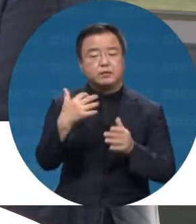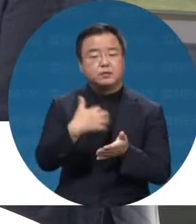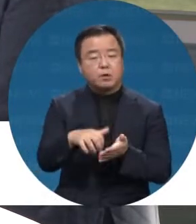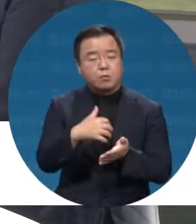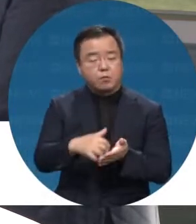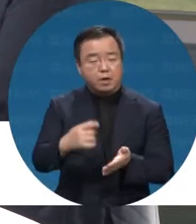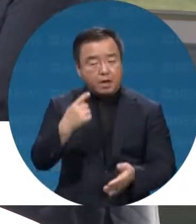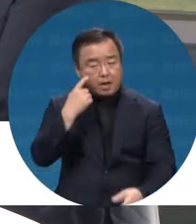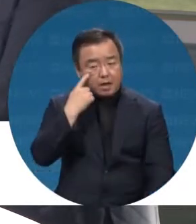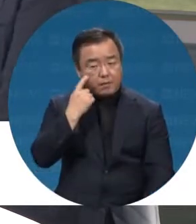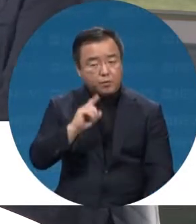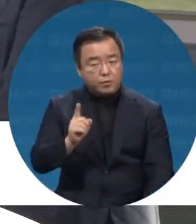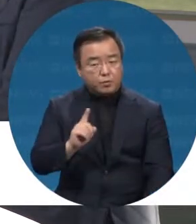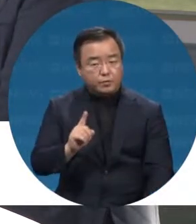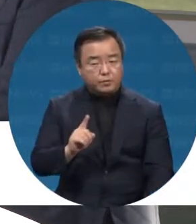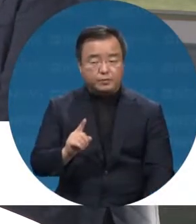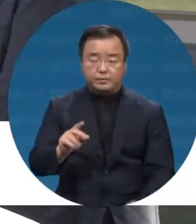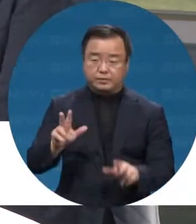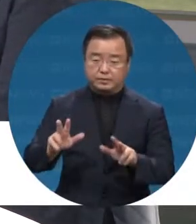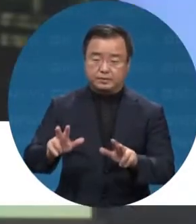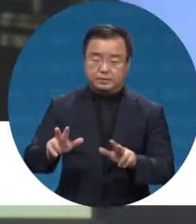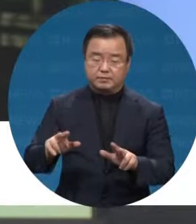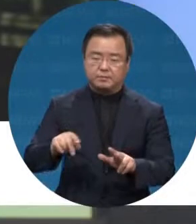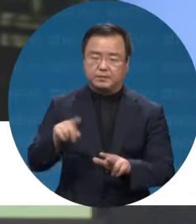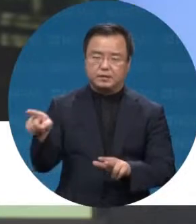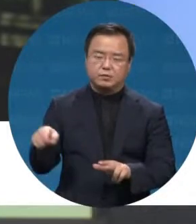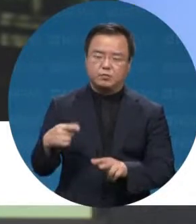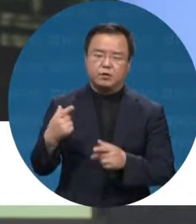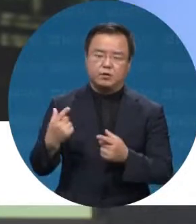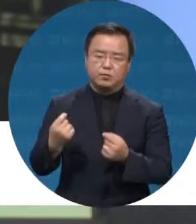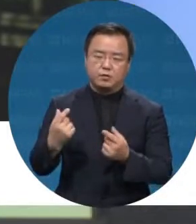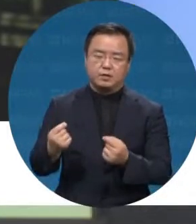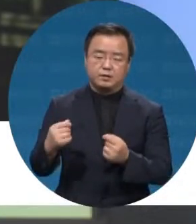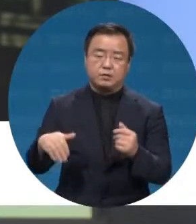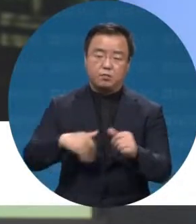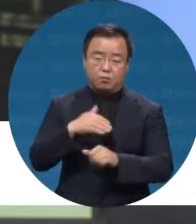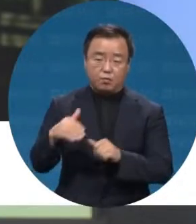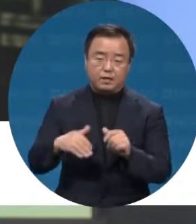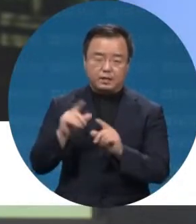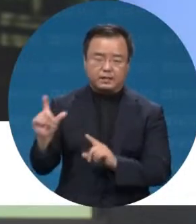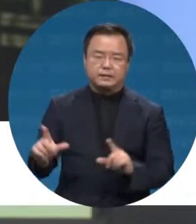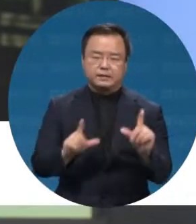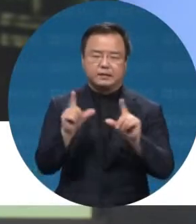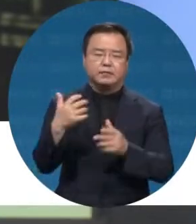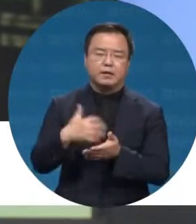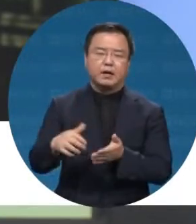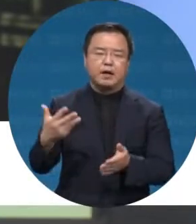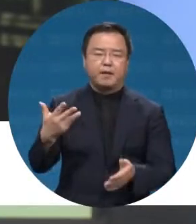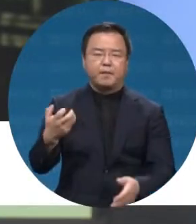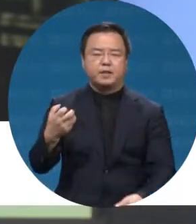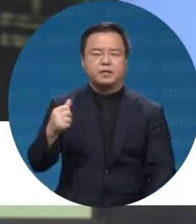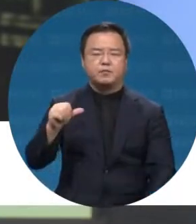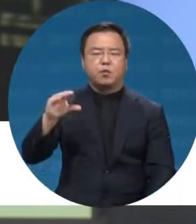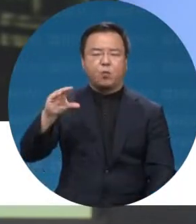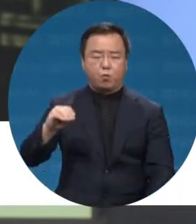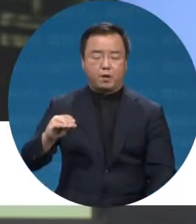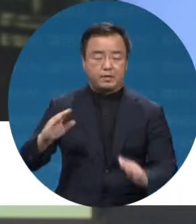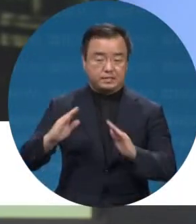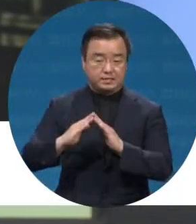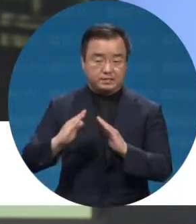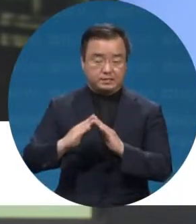한번 살펴볼까요네 지금 지웠고 예 전국적으로 85만 명 85만 가구가 살고